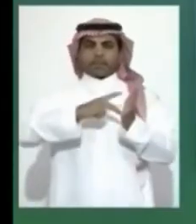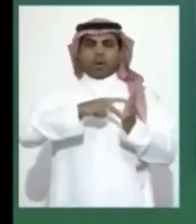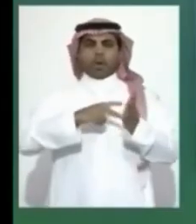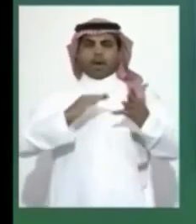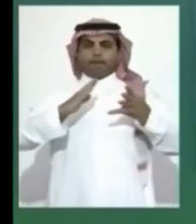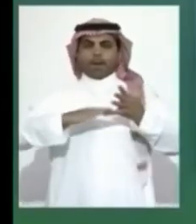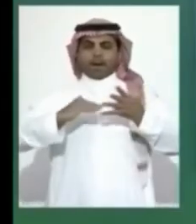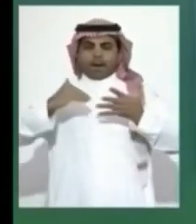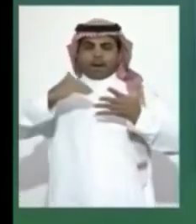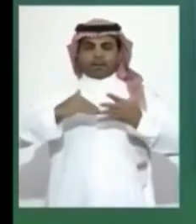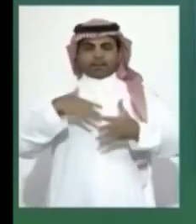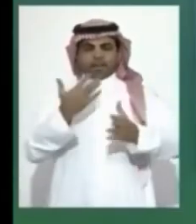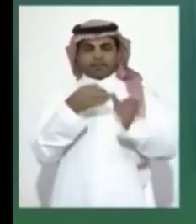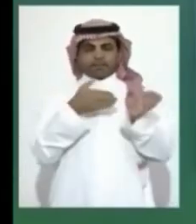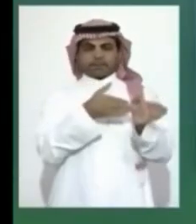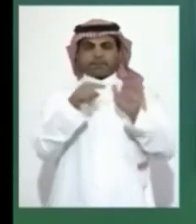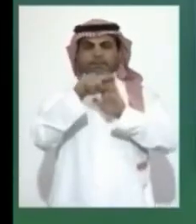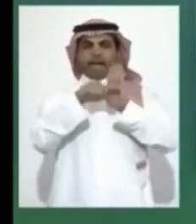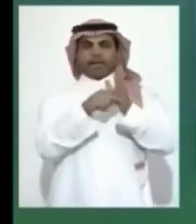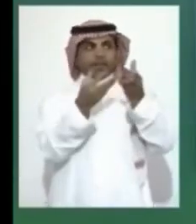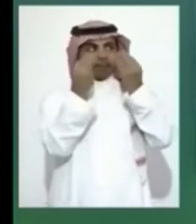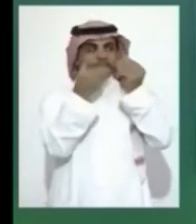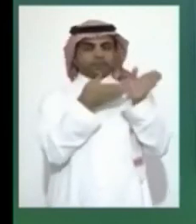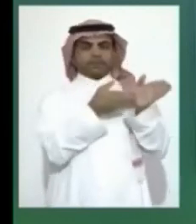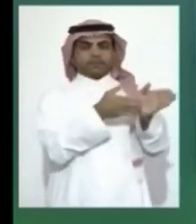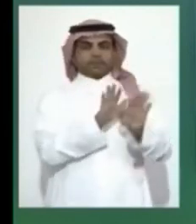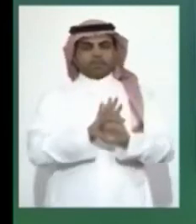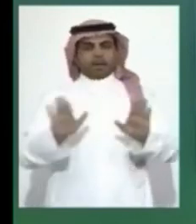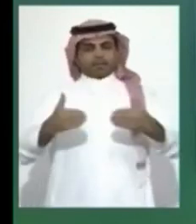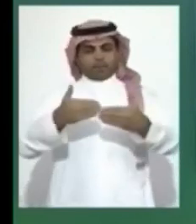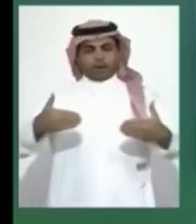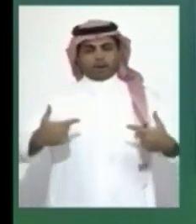أن نتقيد فيها بالتعليمات، لأنه لا تزال بإذن الله الوقاية بأيدينا. شكرا.